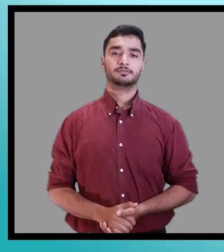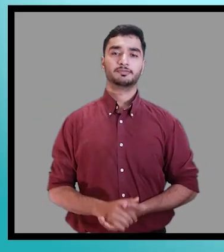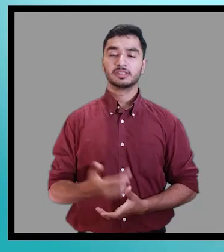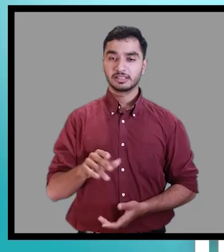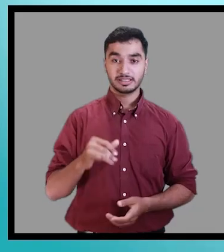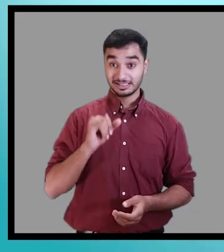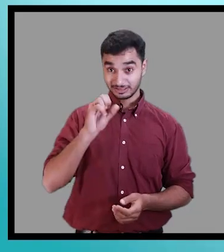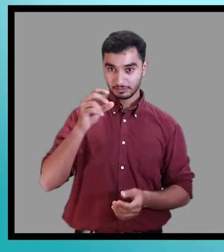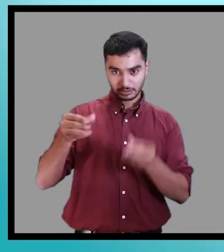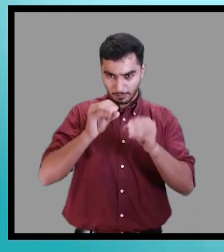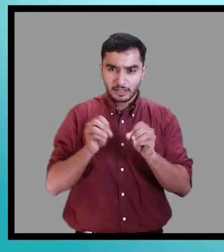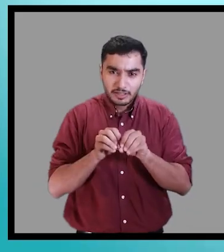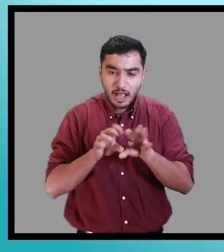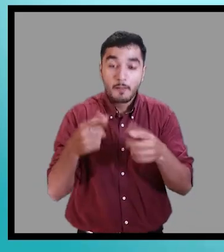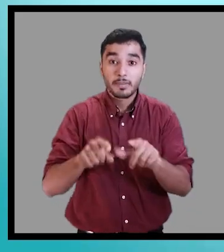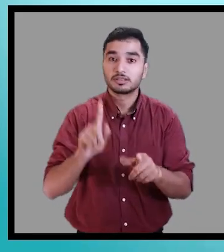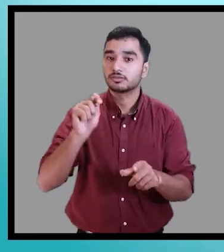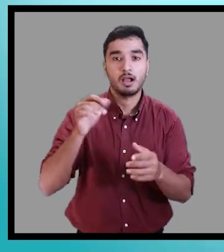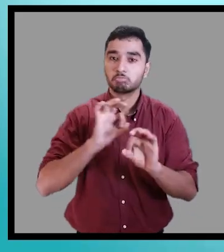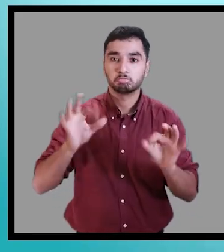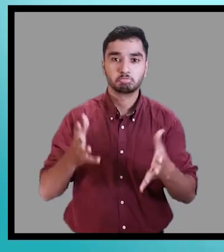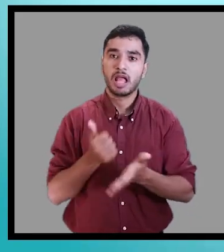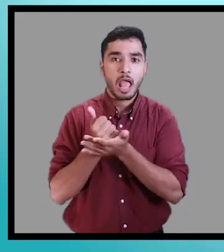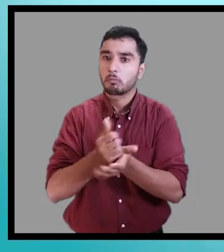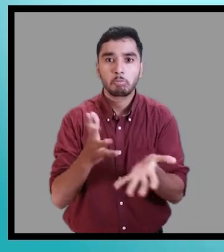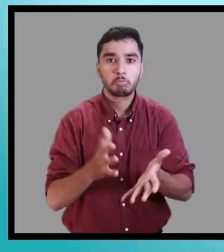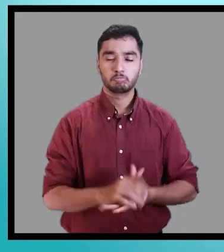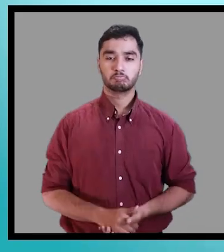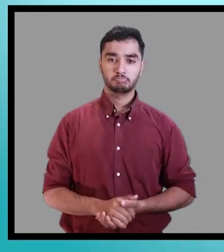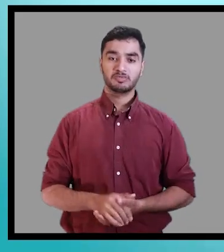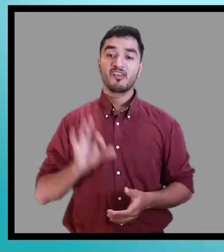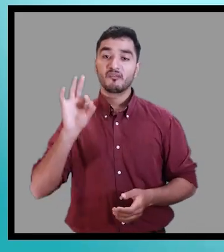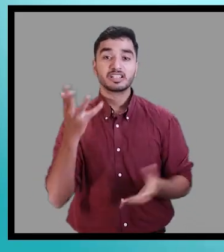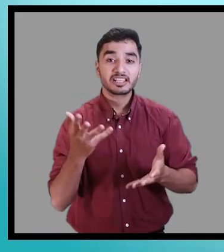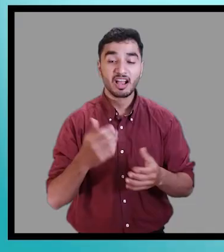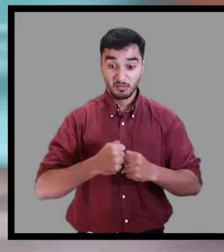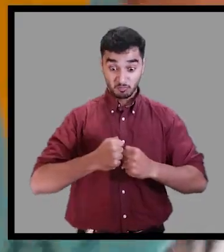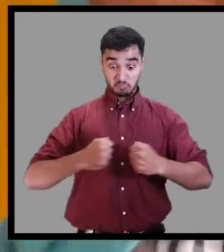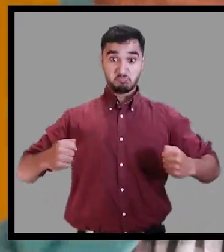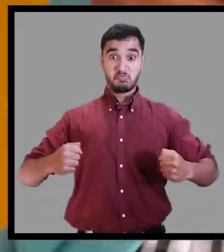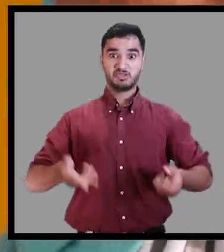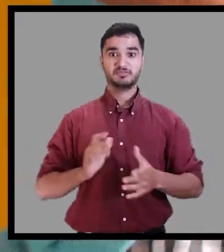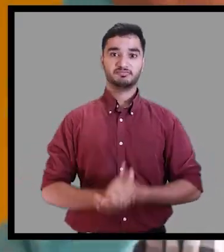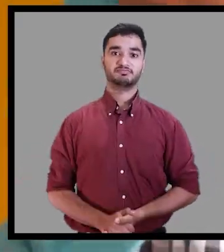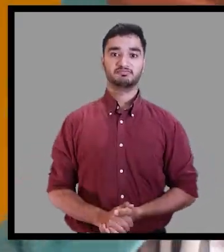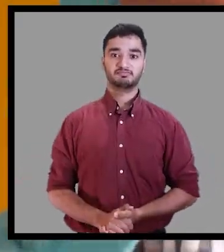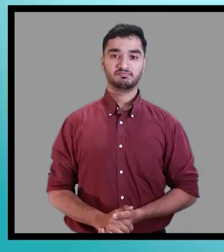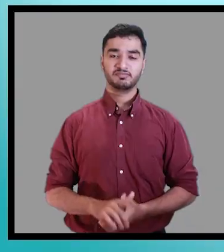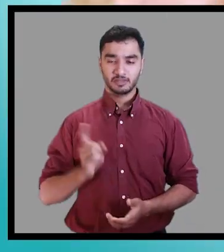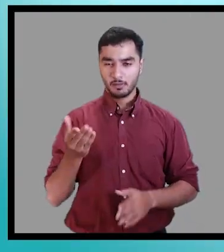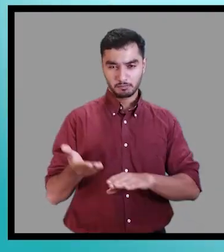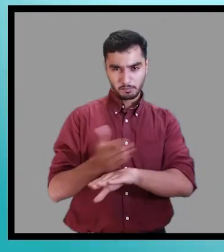है। यानी इंसुलिन तो निकल रही है लेकिन अपना काम नहीं कर पा रही। इंसुलिन रेजिस्टेंस की सबसे बड़ी वजह फैट या वेट में गेन